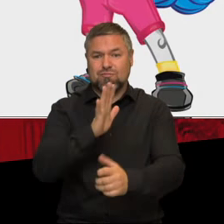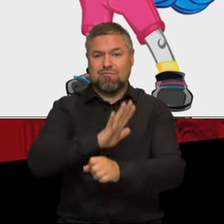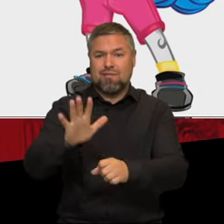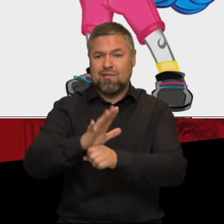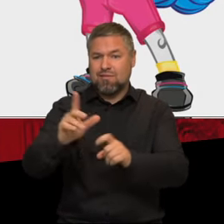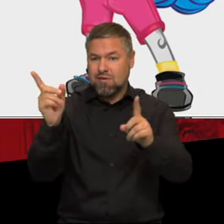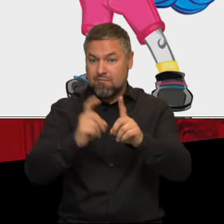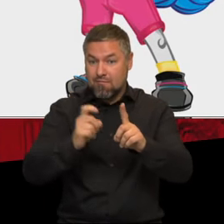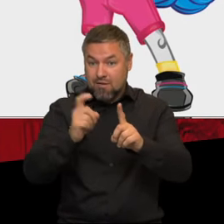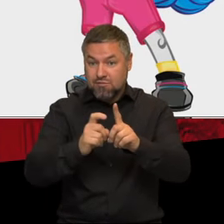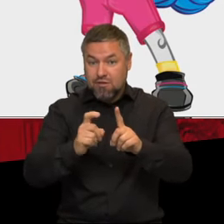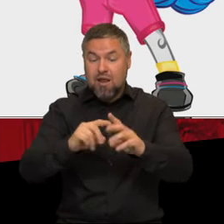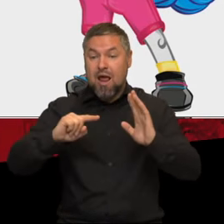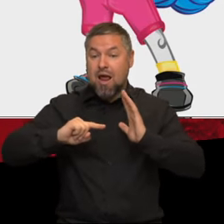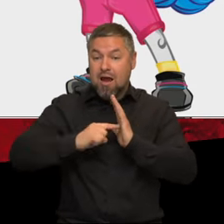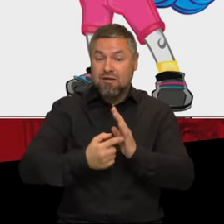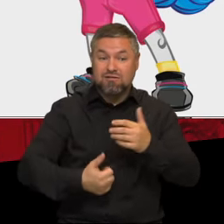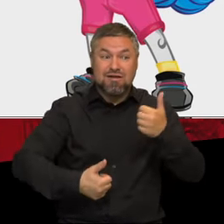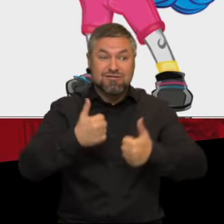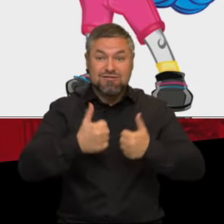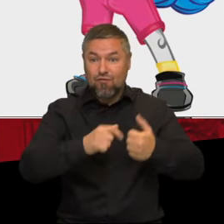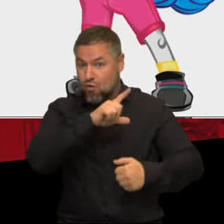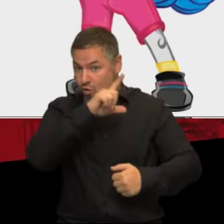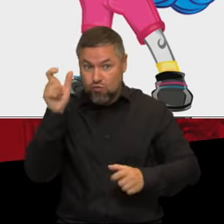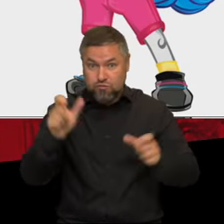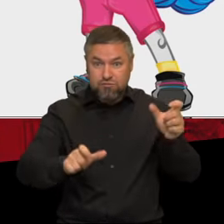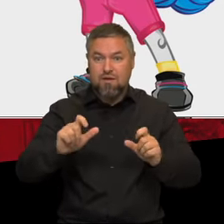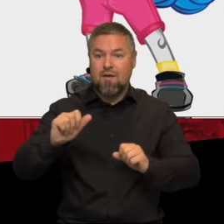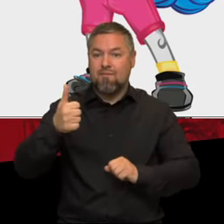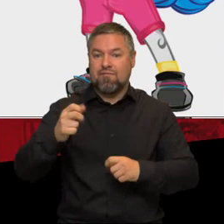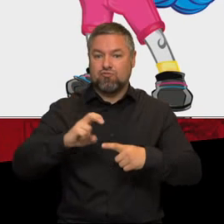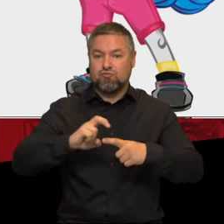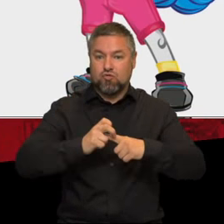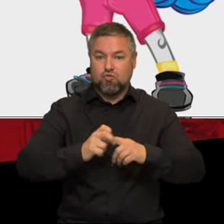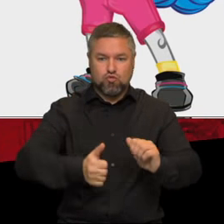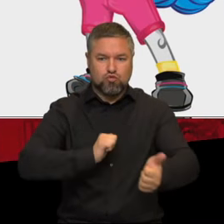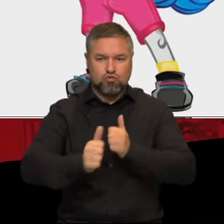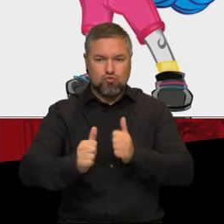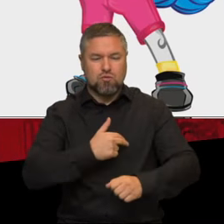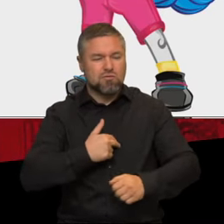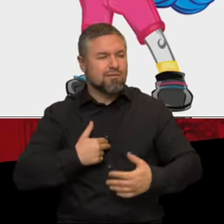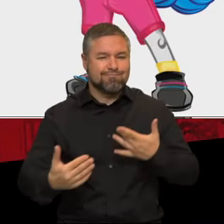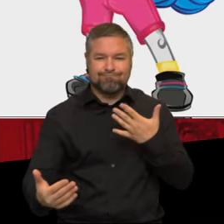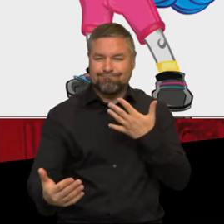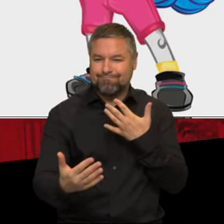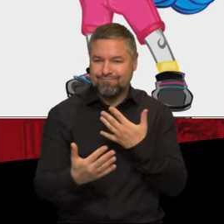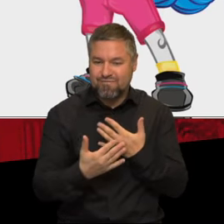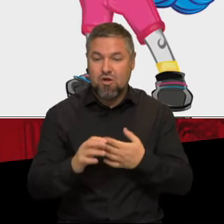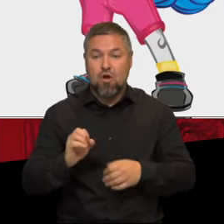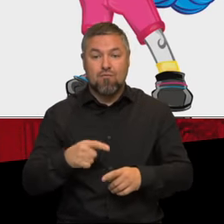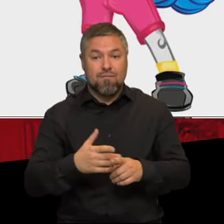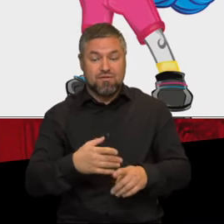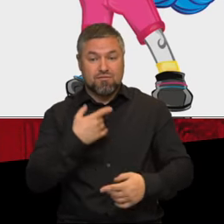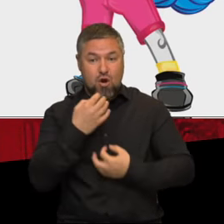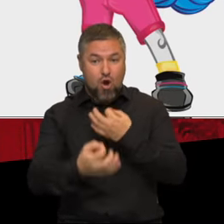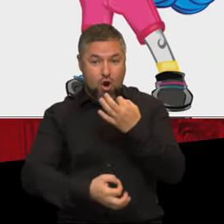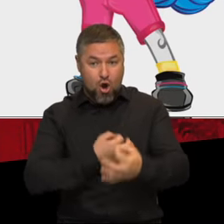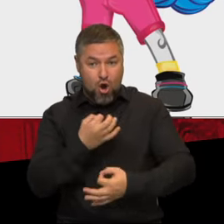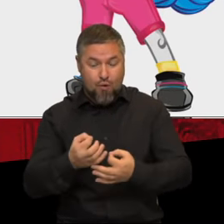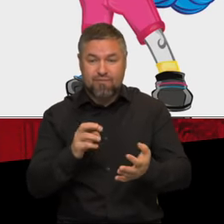15 października, a rejestracja zawodników 1 grudnia. Sport jest nam bardzo bliski, o czym będziemy mogli przekonać